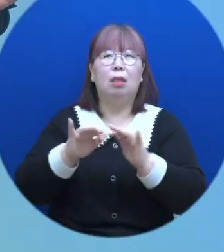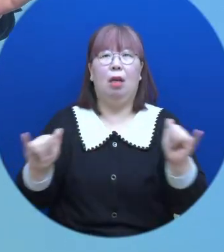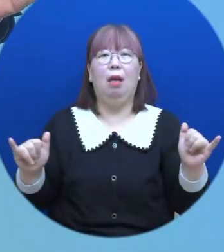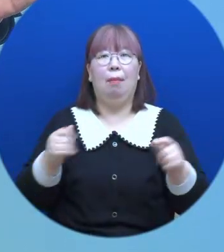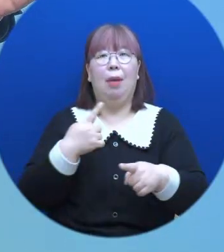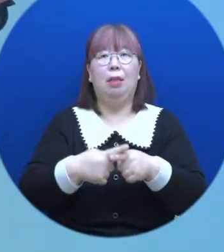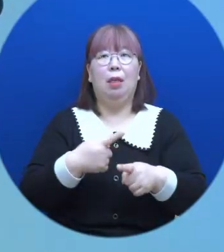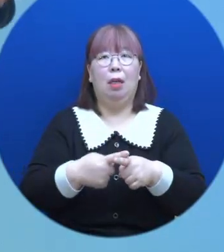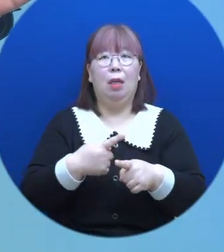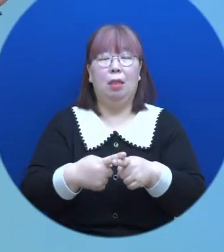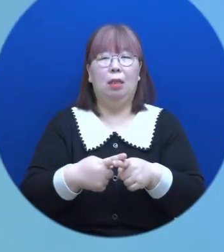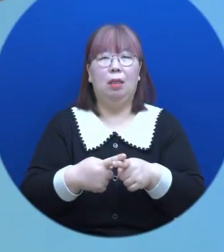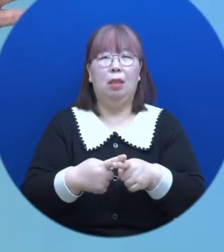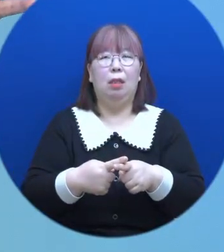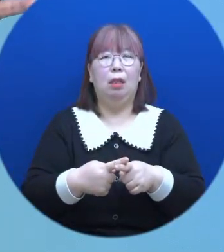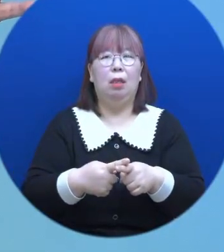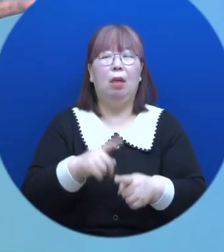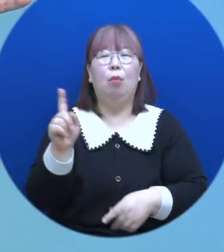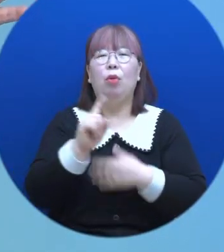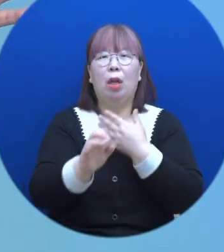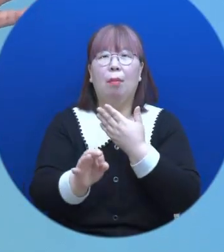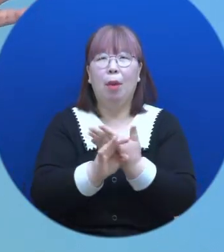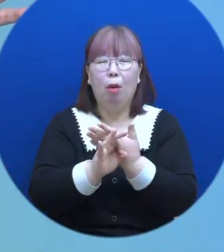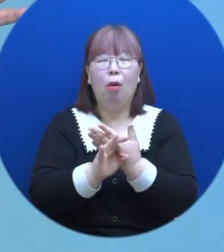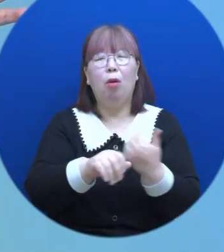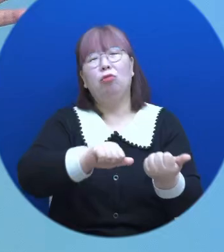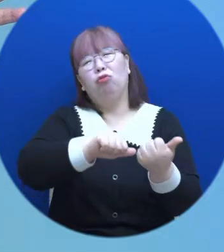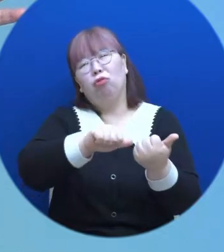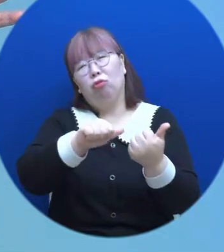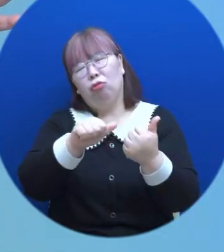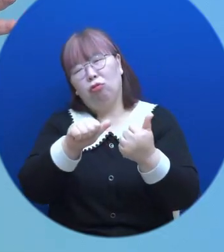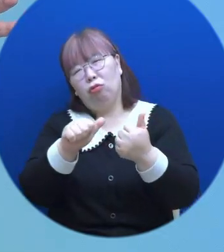어떤 양입니까? 수풀에 걸려 죽음의